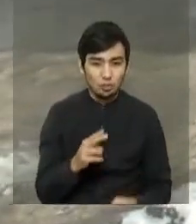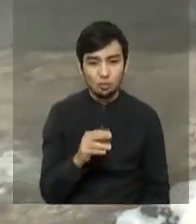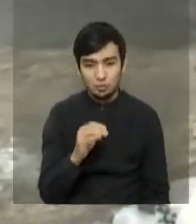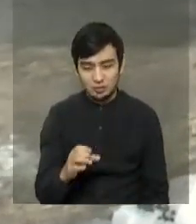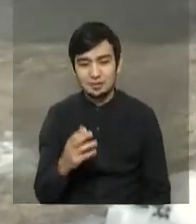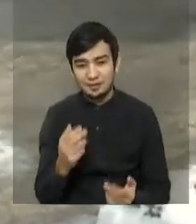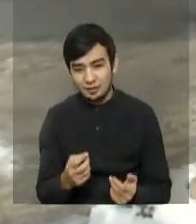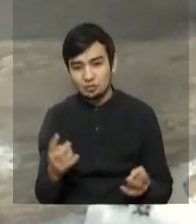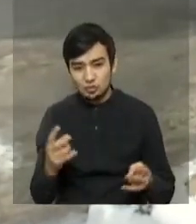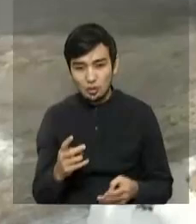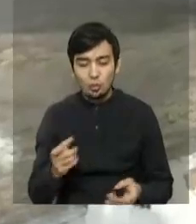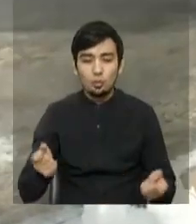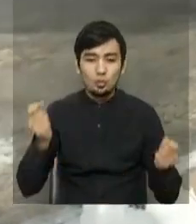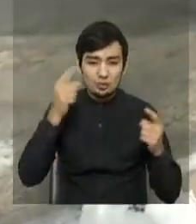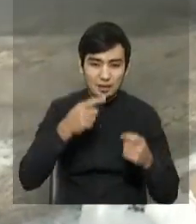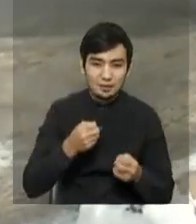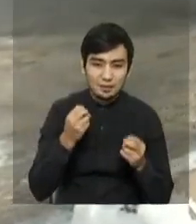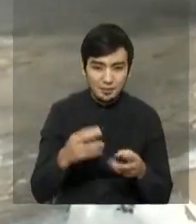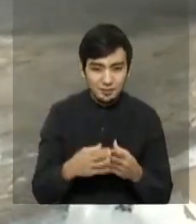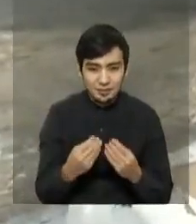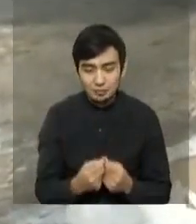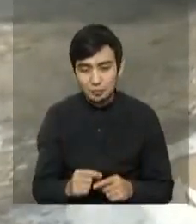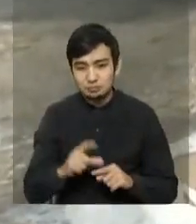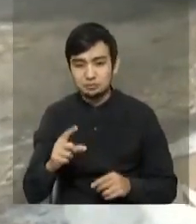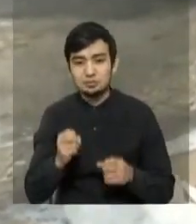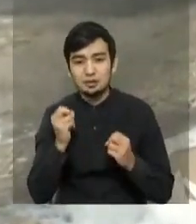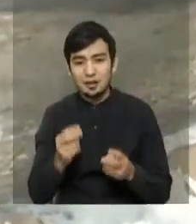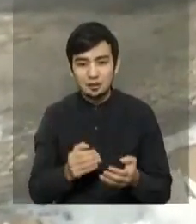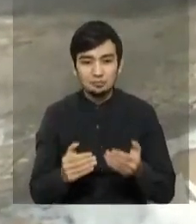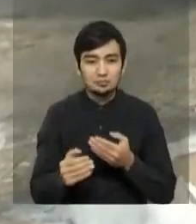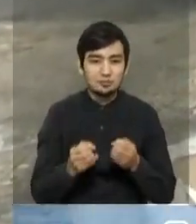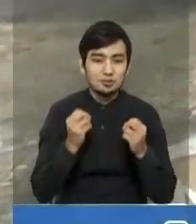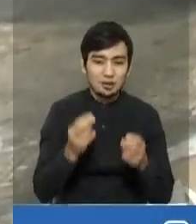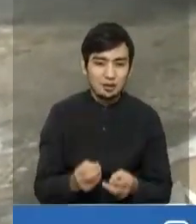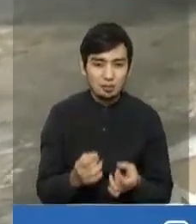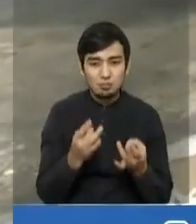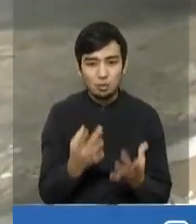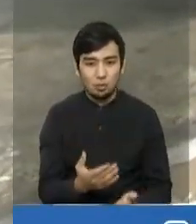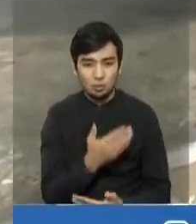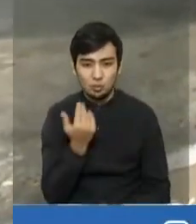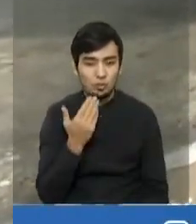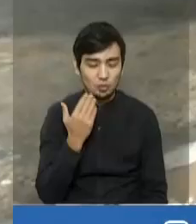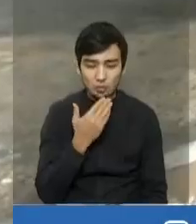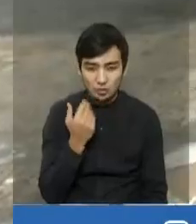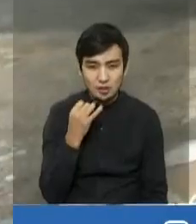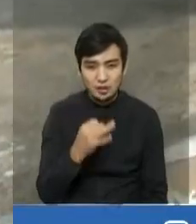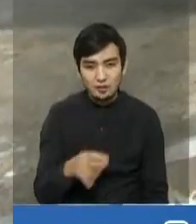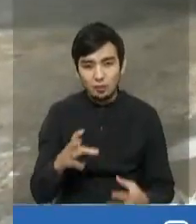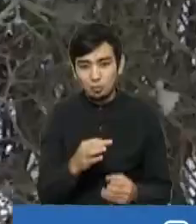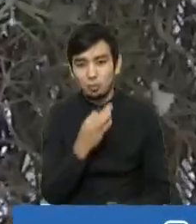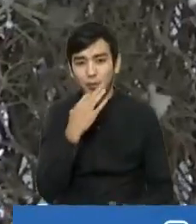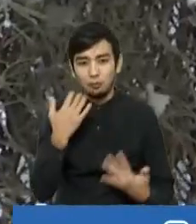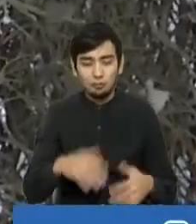курсы, узнать, как создаются семейные отношения, а не просто посмотрел, все,